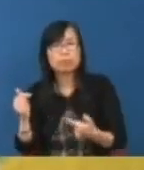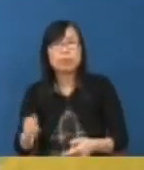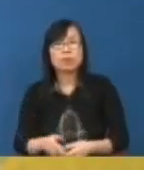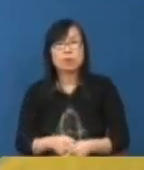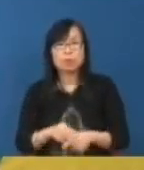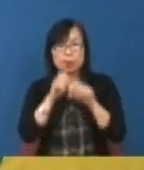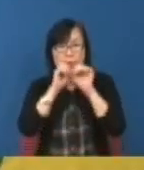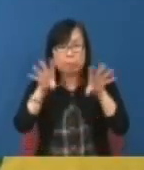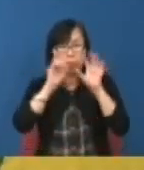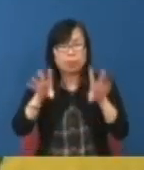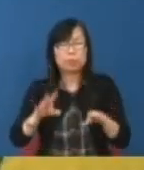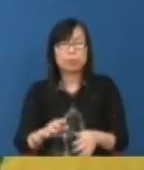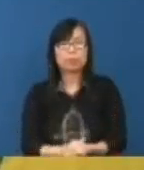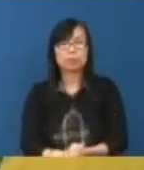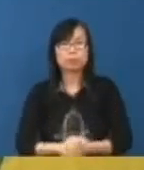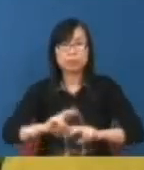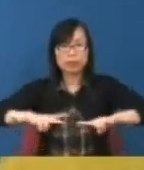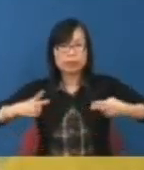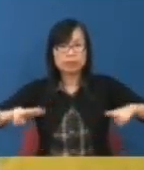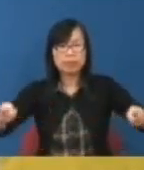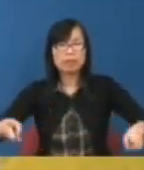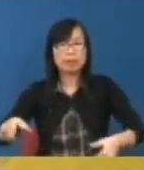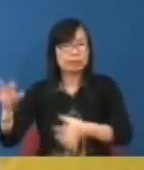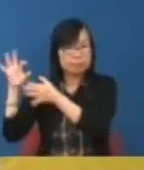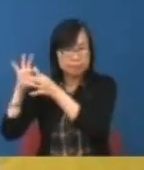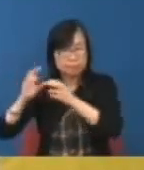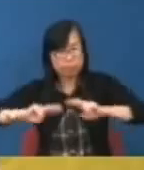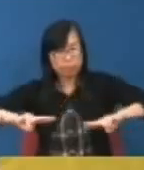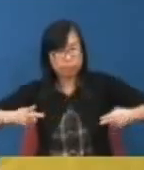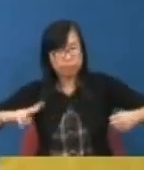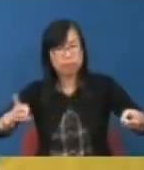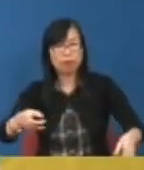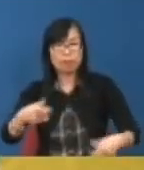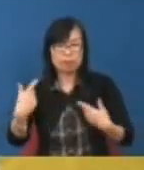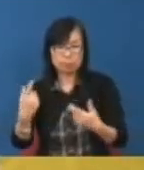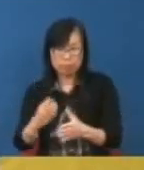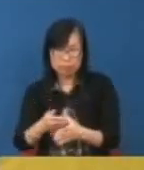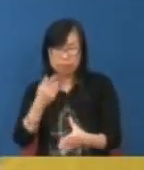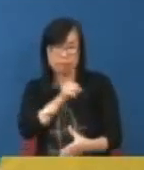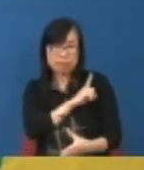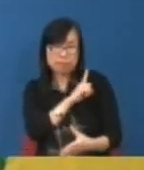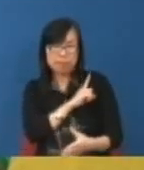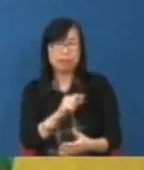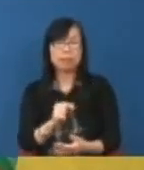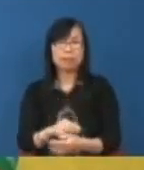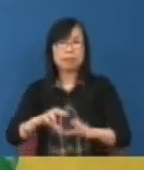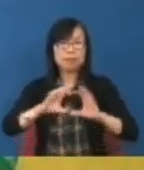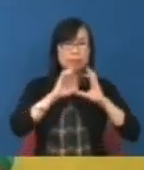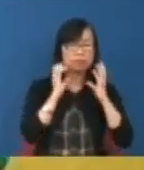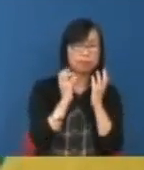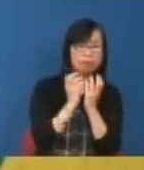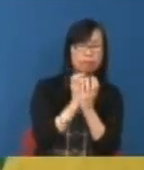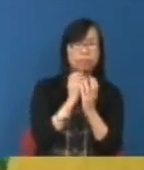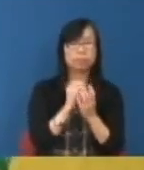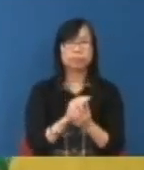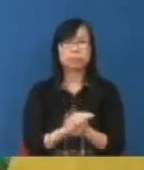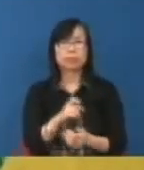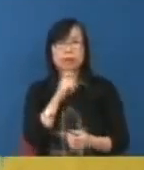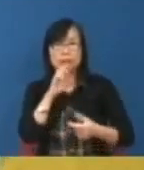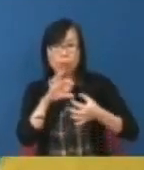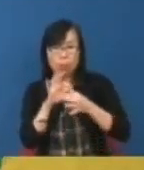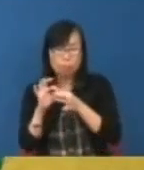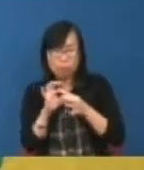式，背後究竟是一種持續發展，還是其實為自己的黨跟他有關或者有關